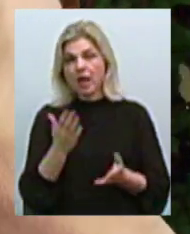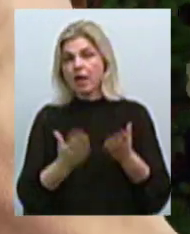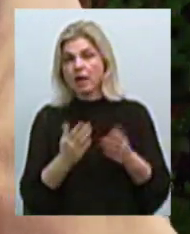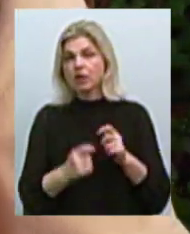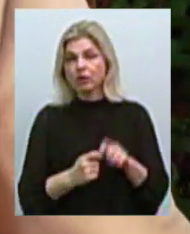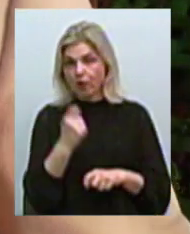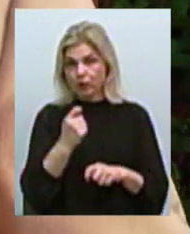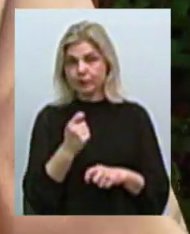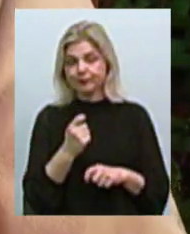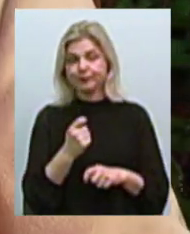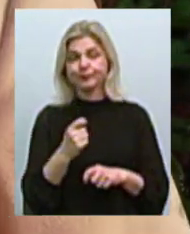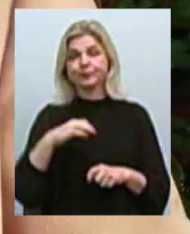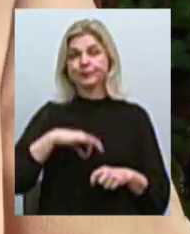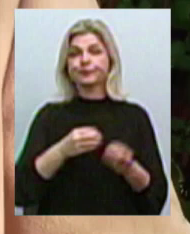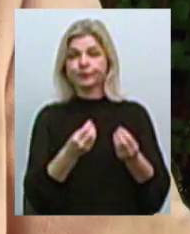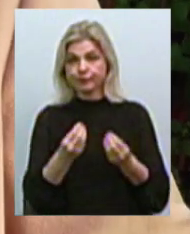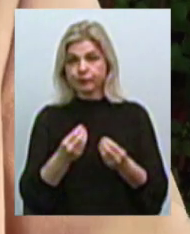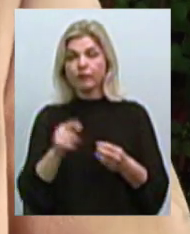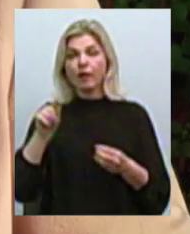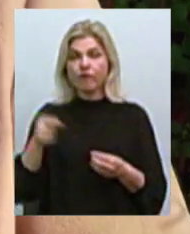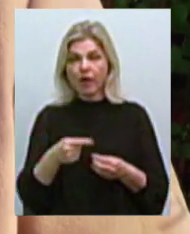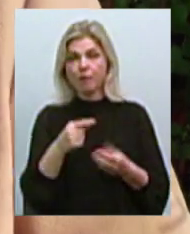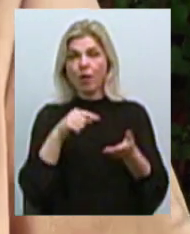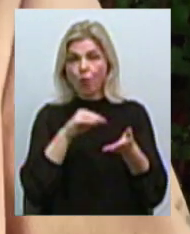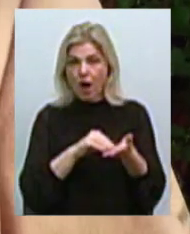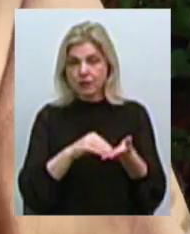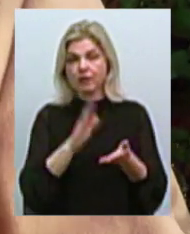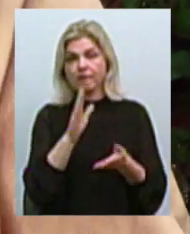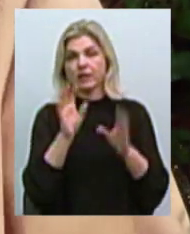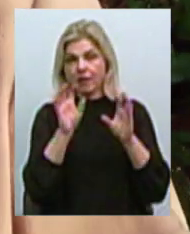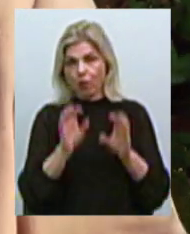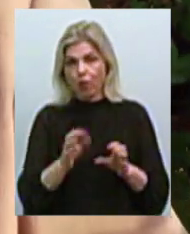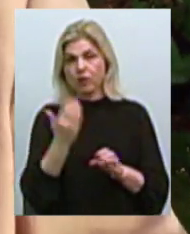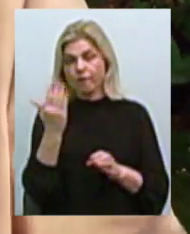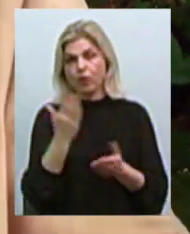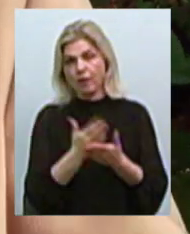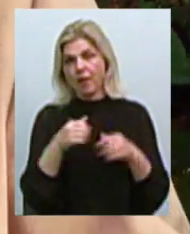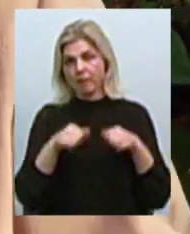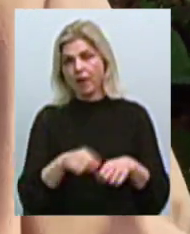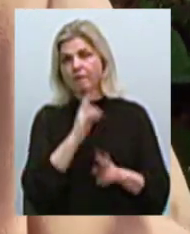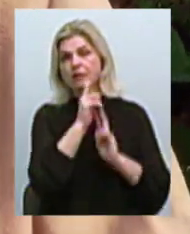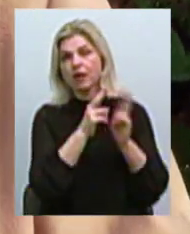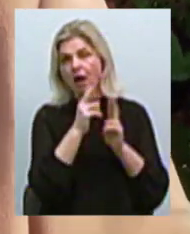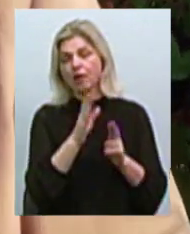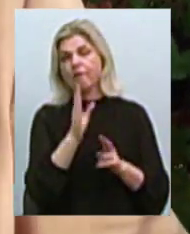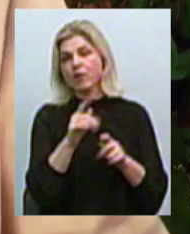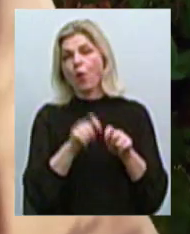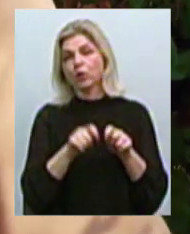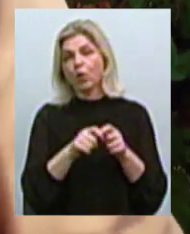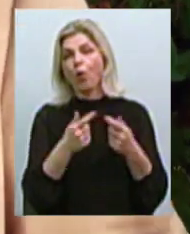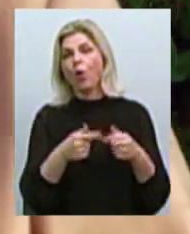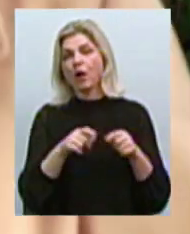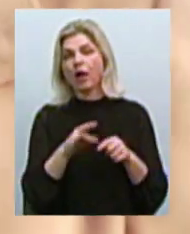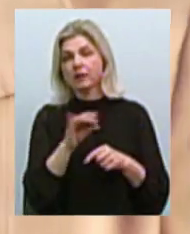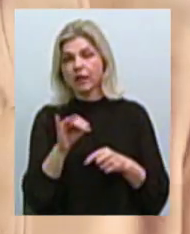суб'єктом господарювання вимог вказаних законів, то вони мають право подати скаргу до контролюючих органів. І